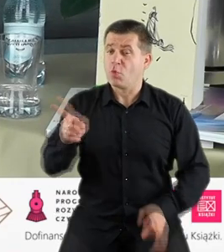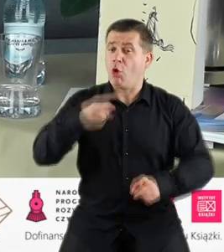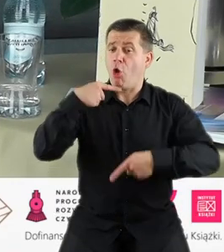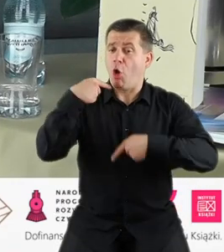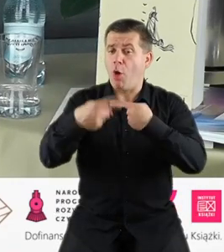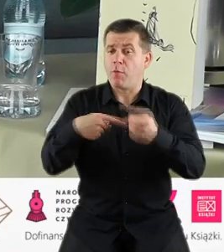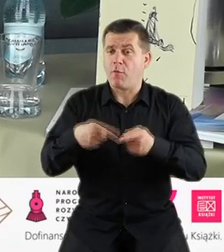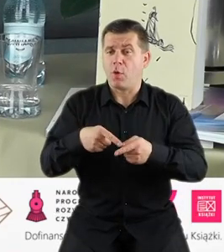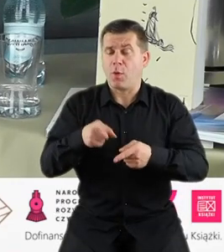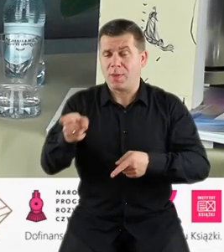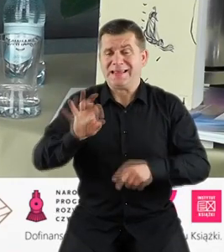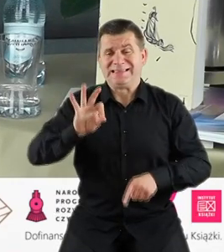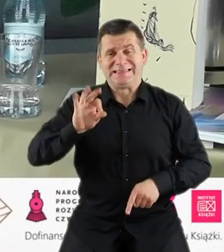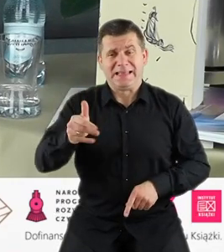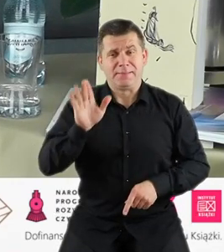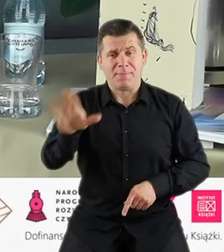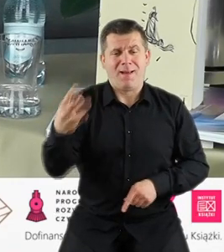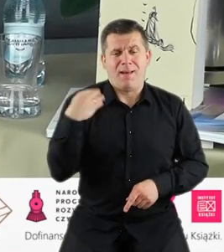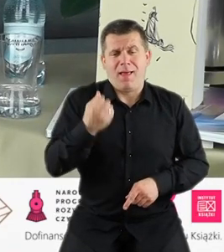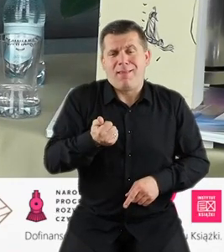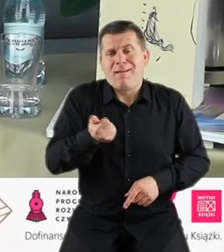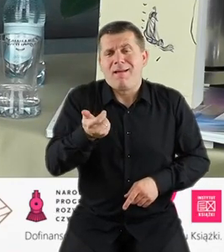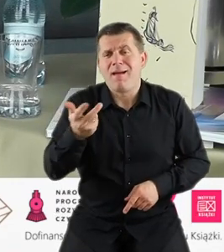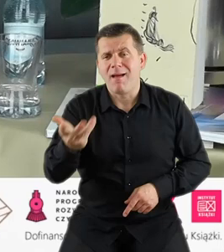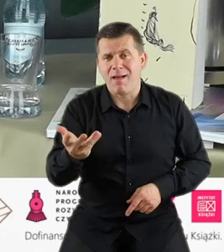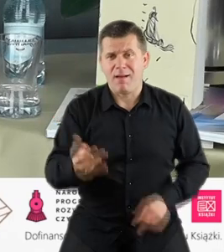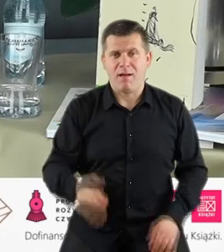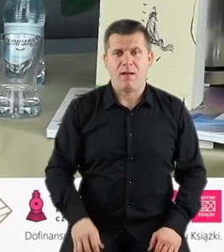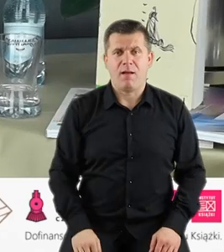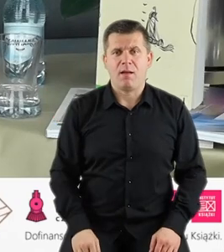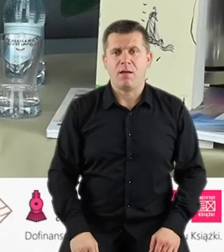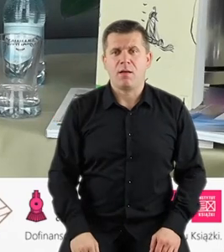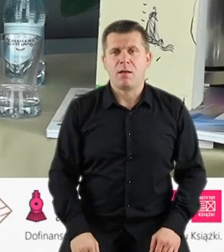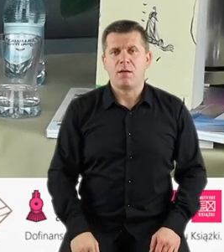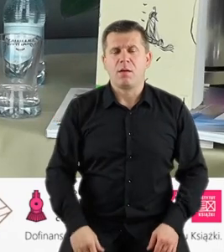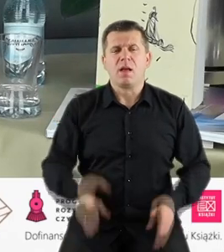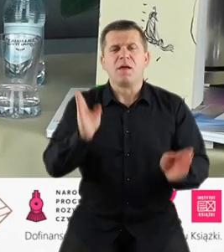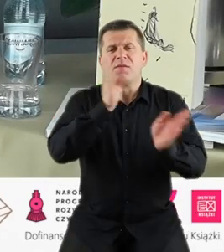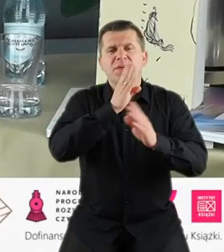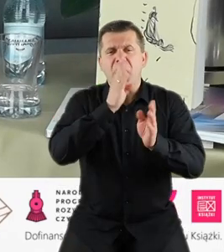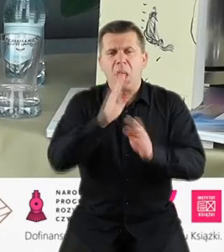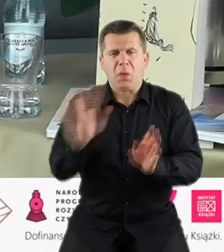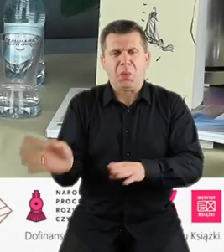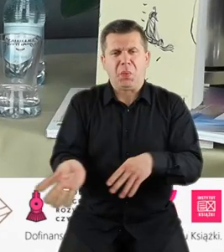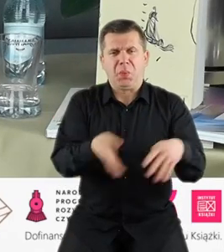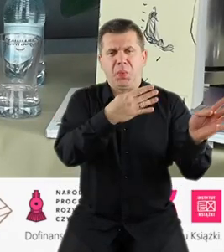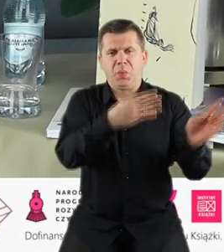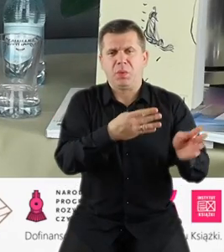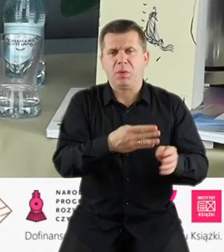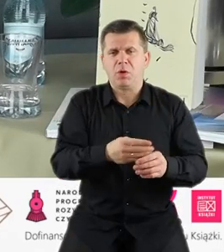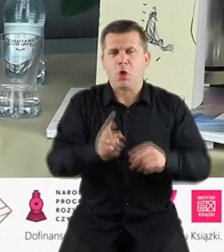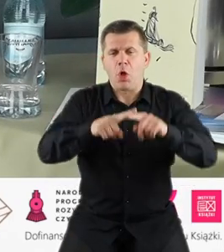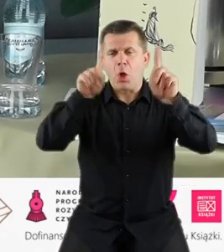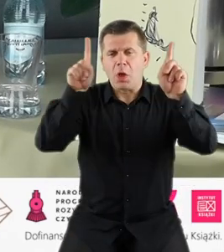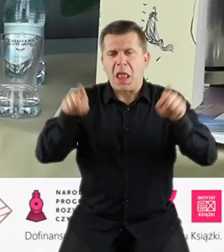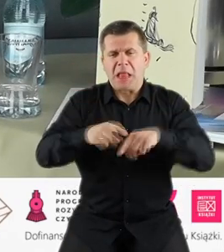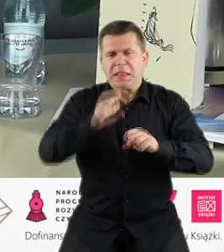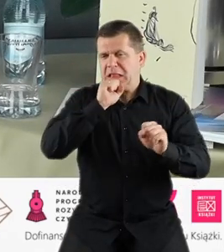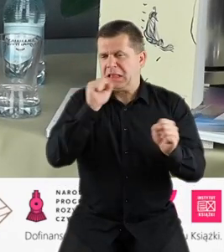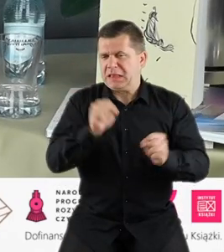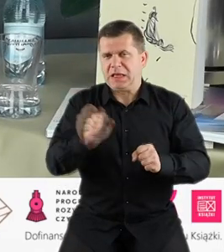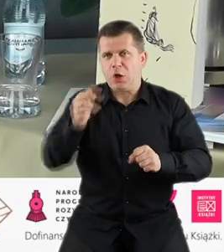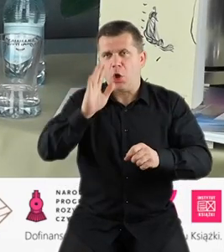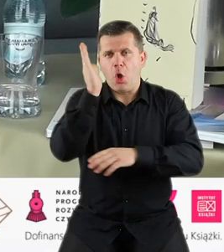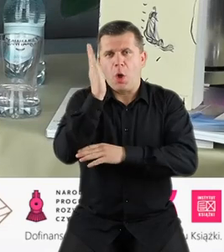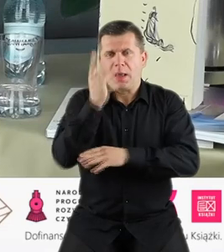opowiada to jej syn, który ma wtedy lat kilka, tak? I mówi, wiatr ją zdmuchnął z okienka, które nigdy nie było